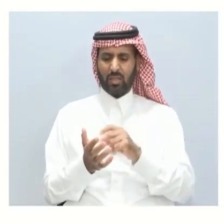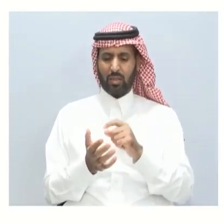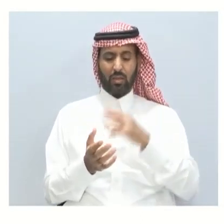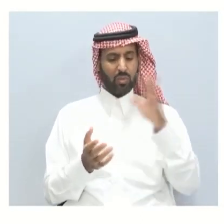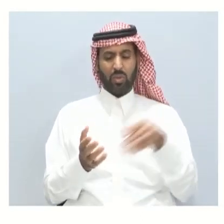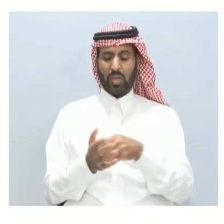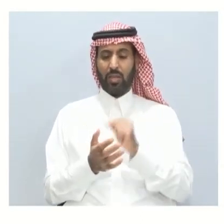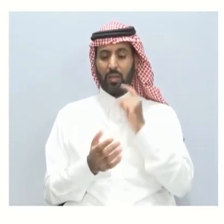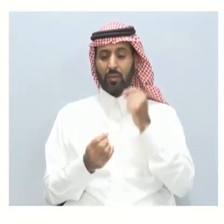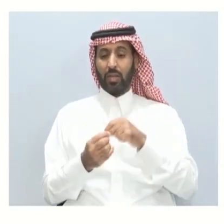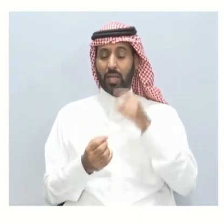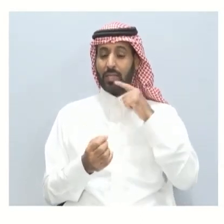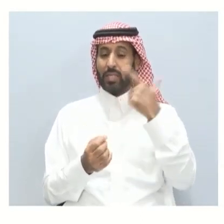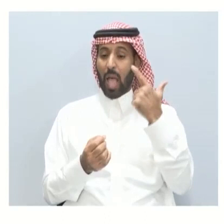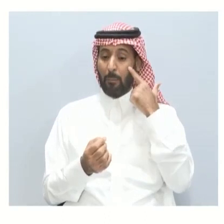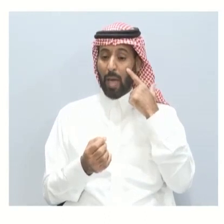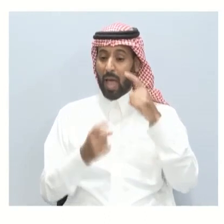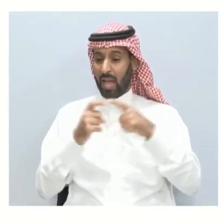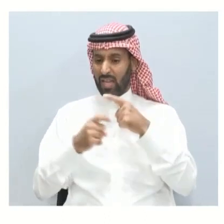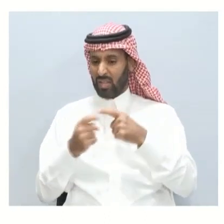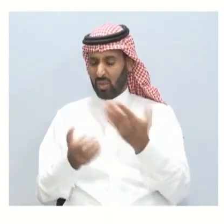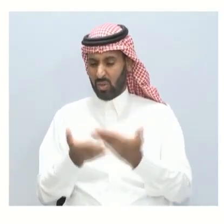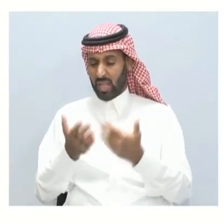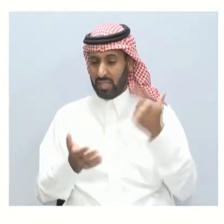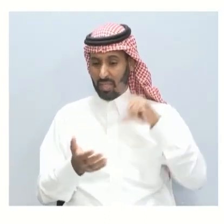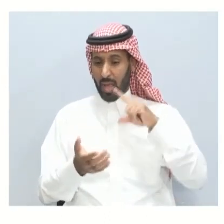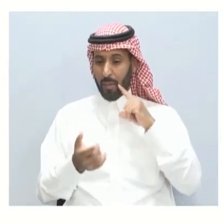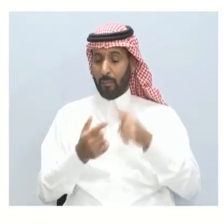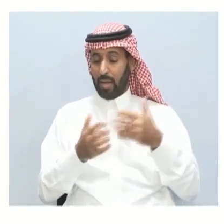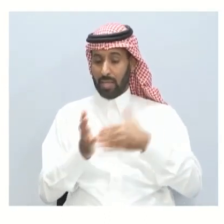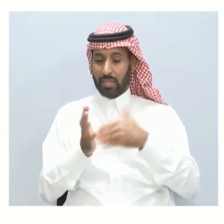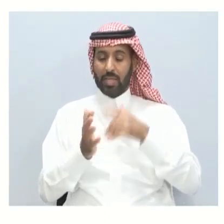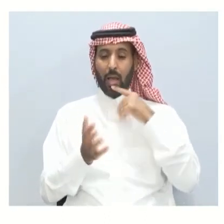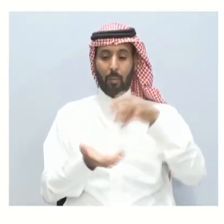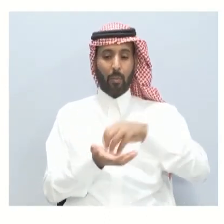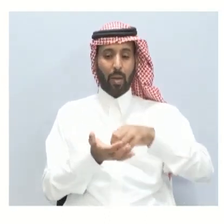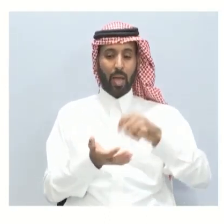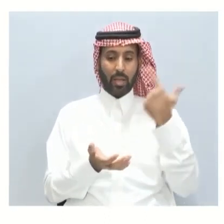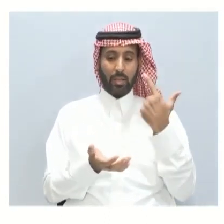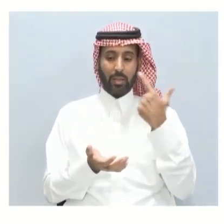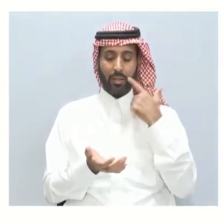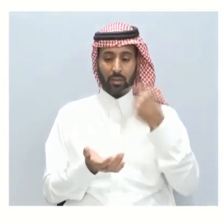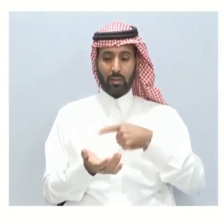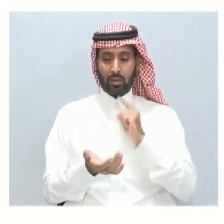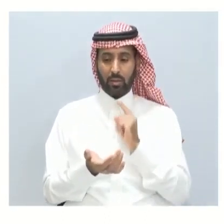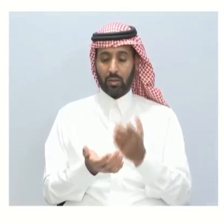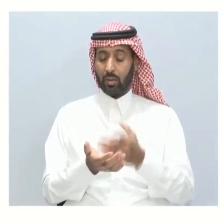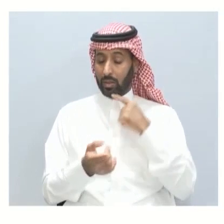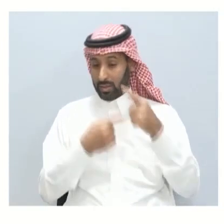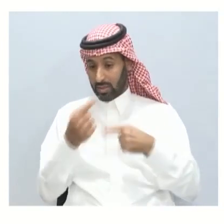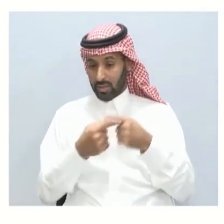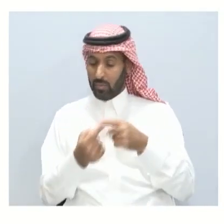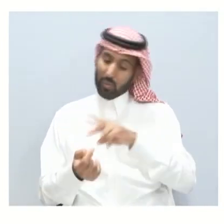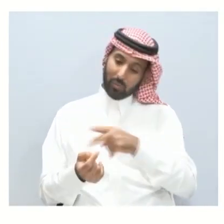انها جميعها يوجد لديها سبعه الكترونات تكافؤ اذا هي تقع في المجموعه السابعه او السابعه عشر طبعا الدورات